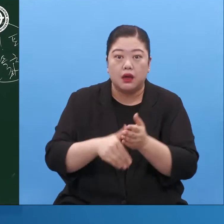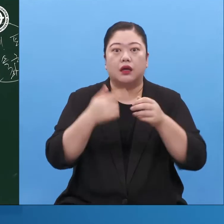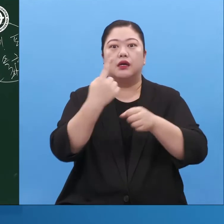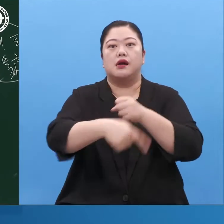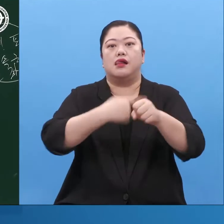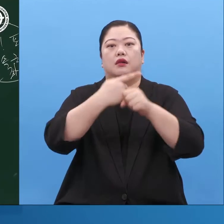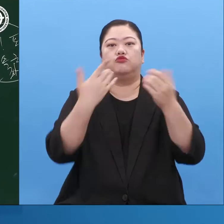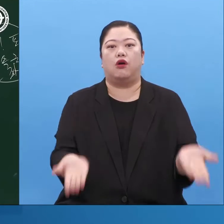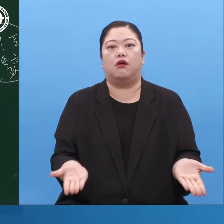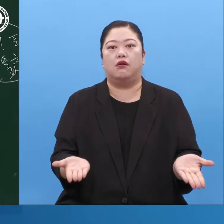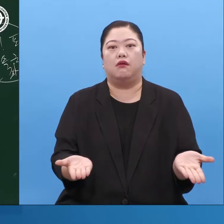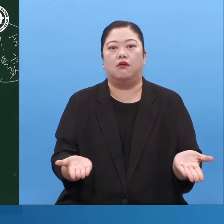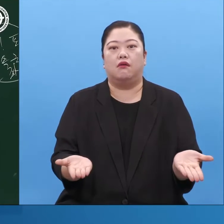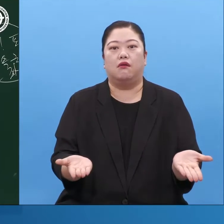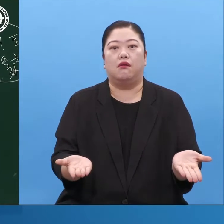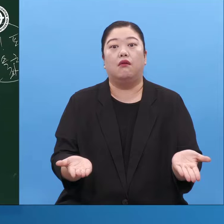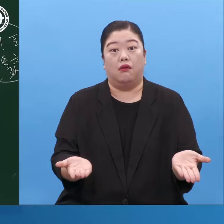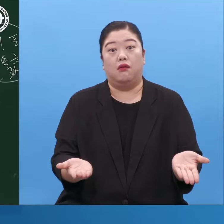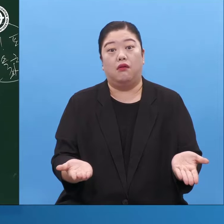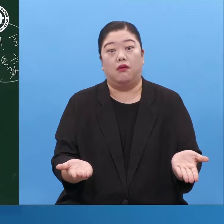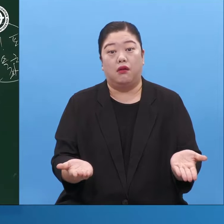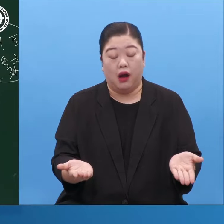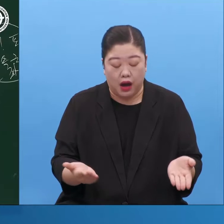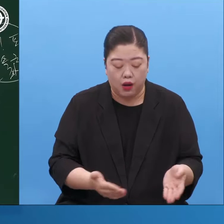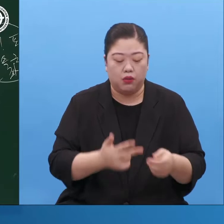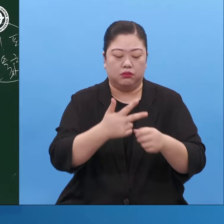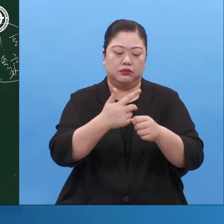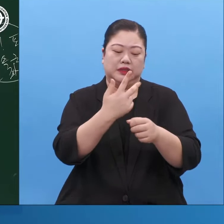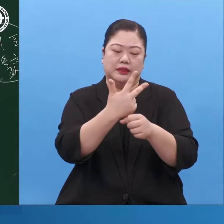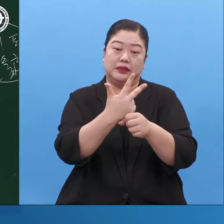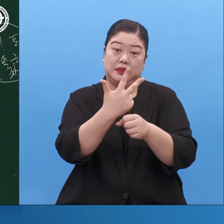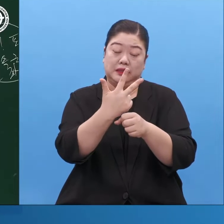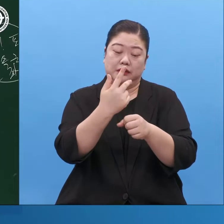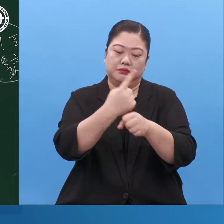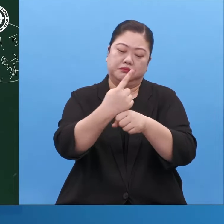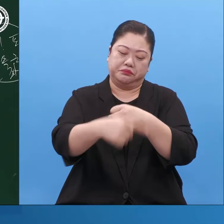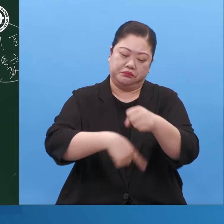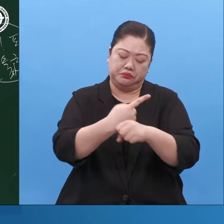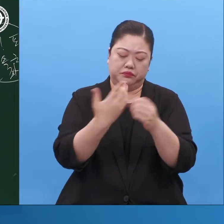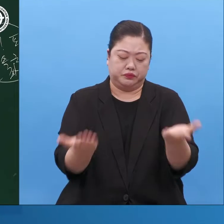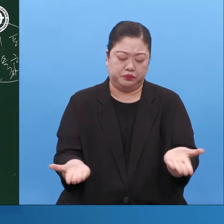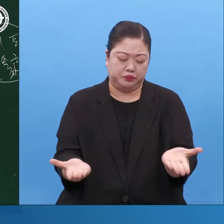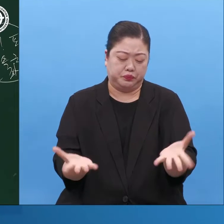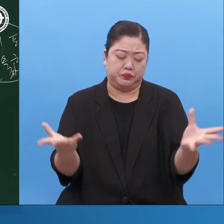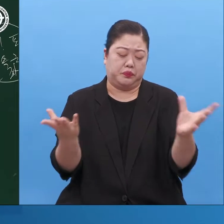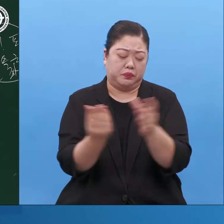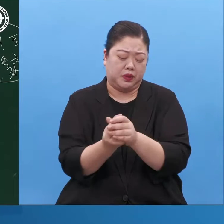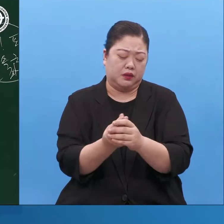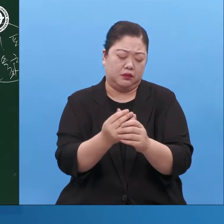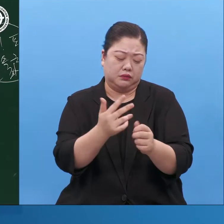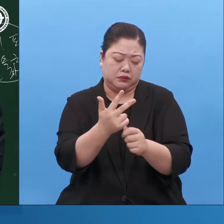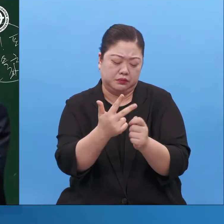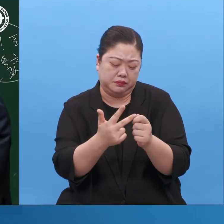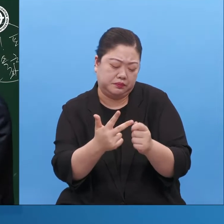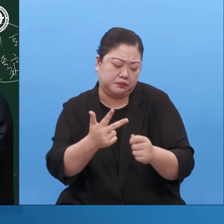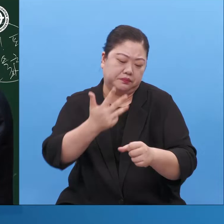하나님의 말씀은 너무 좋은 제도죠 That God's word is such a great institution 이거를 유대인들이